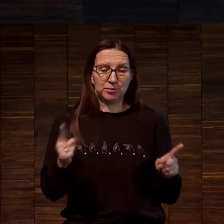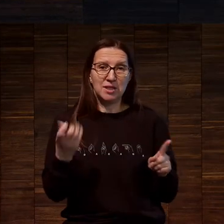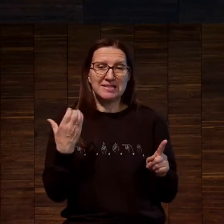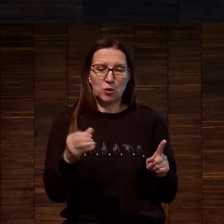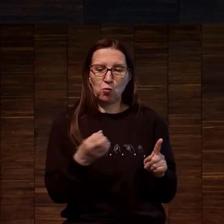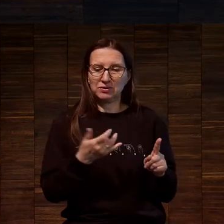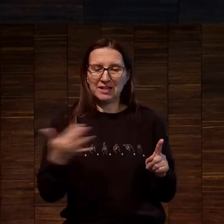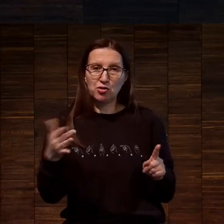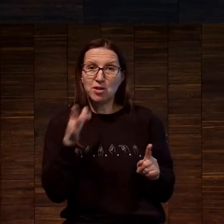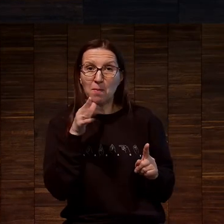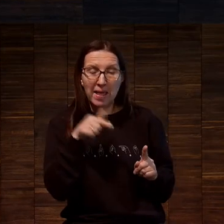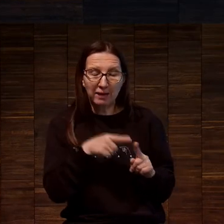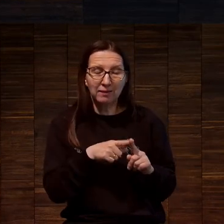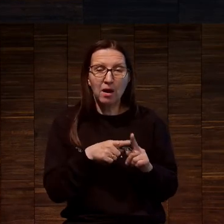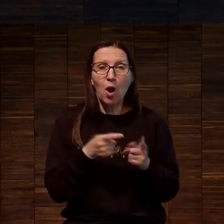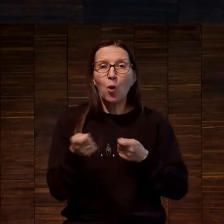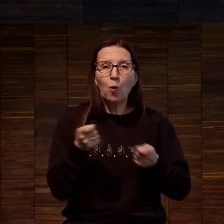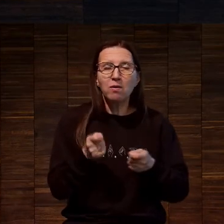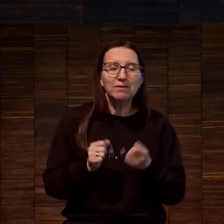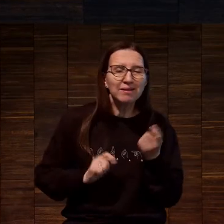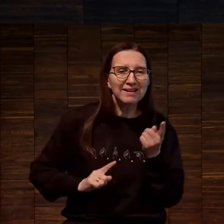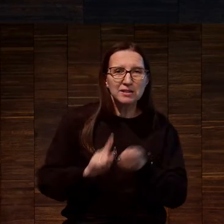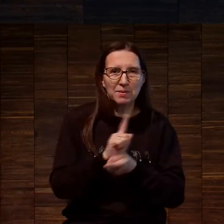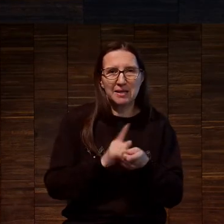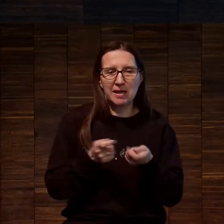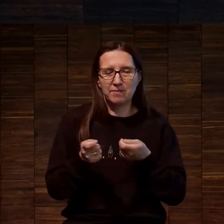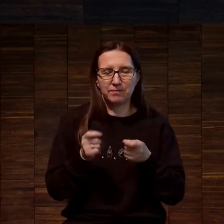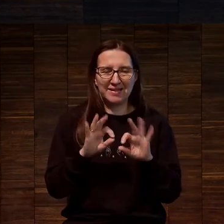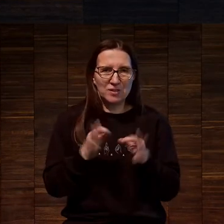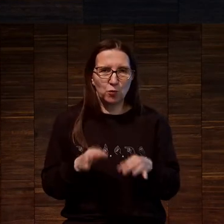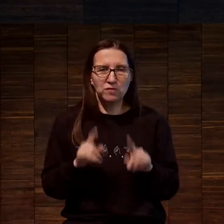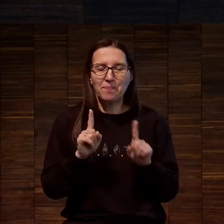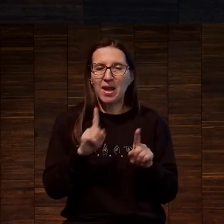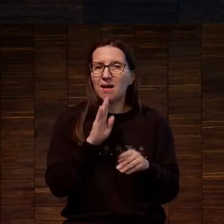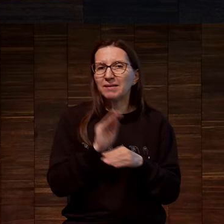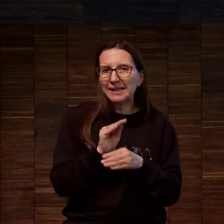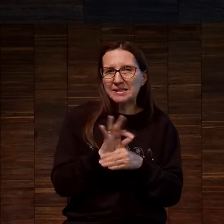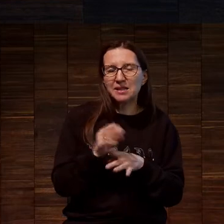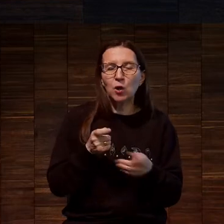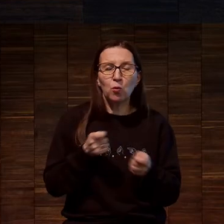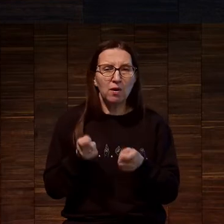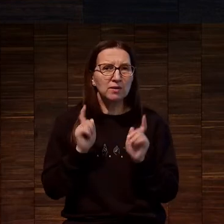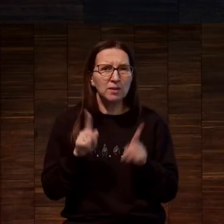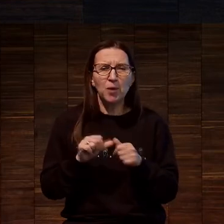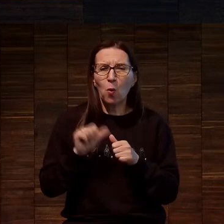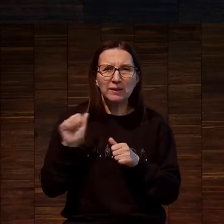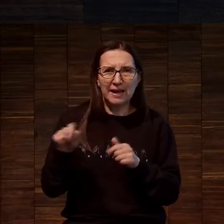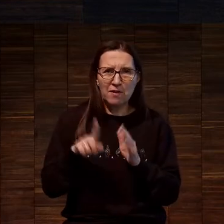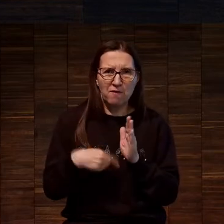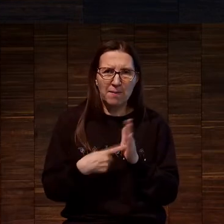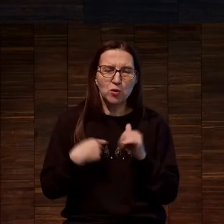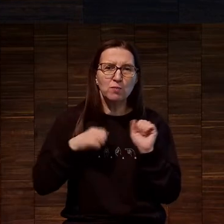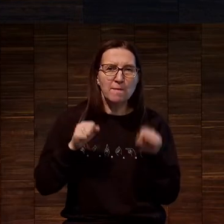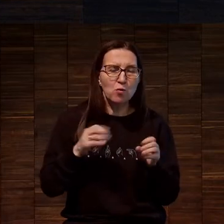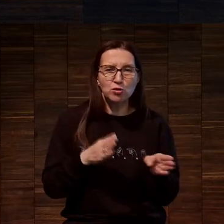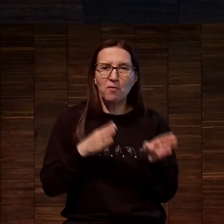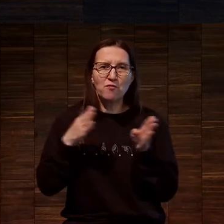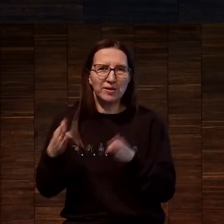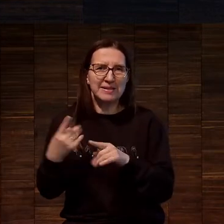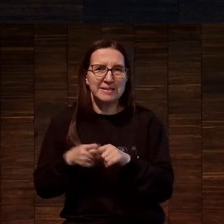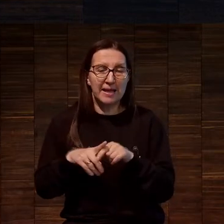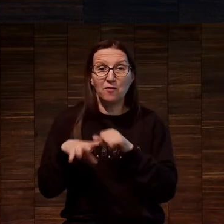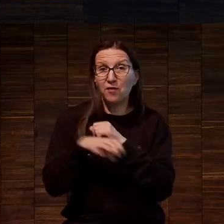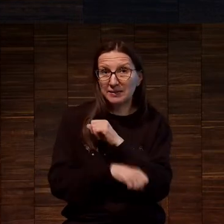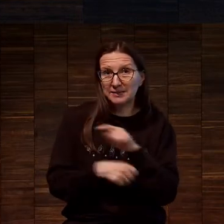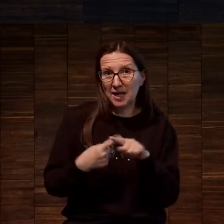критики, больше всего... кураторы. Ну, тут, это на самом деле вопрос, который можно отдельно обсуждать. Я думаю, что мы можем вынести, например, на